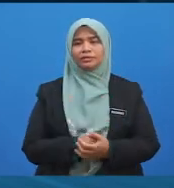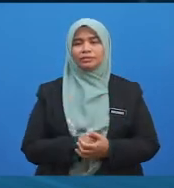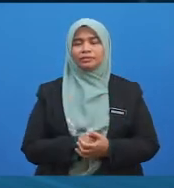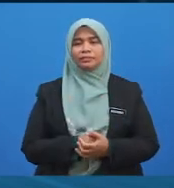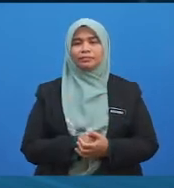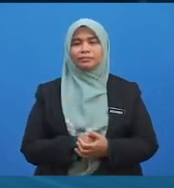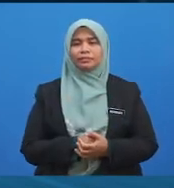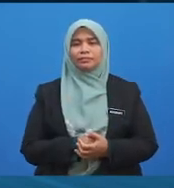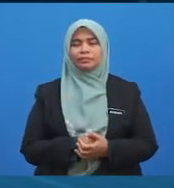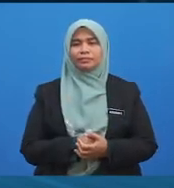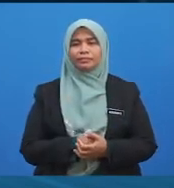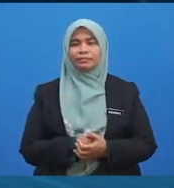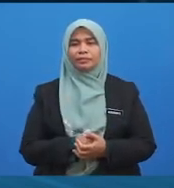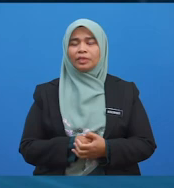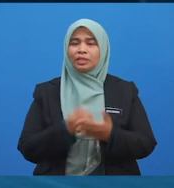jelas.